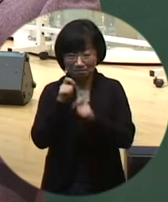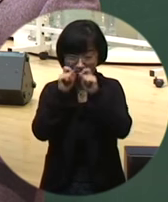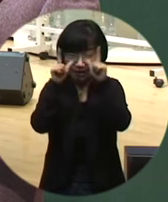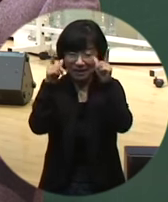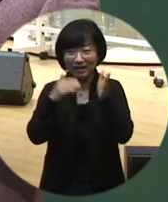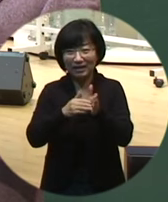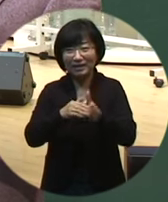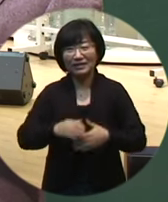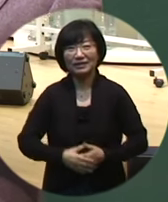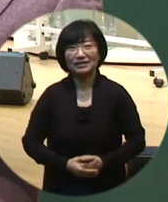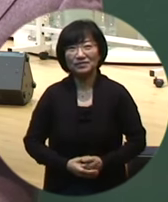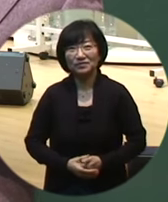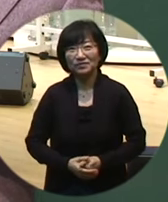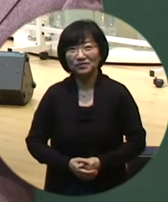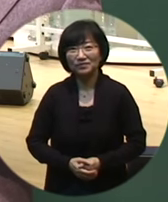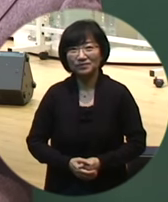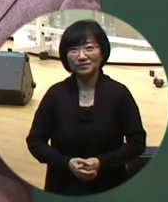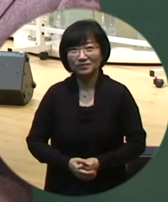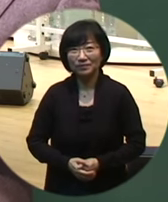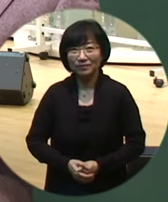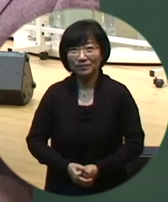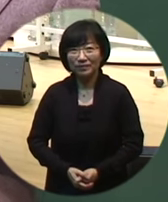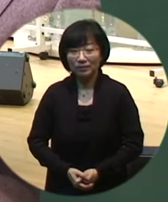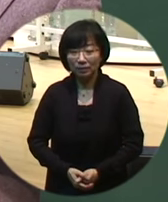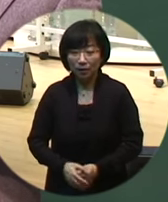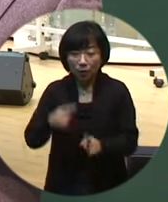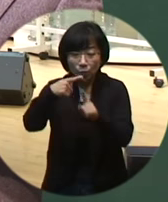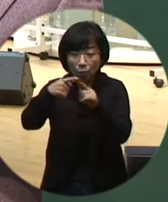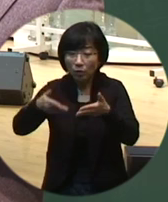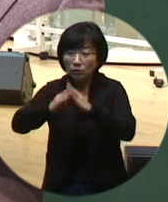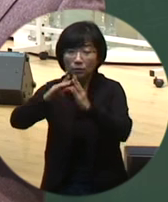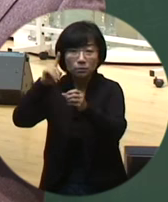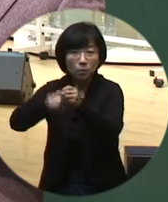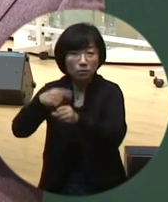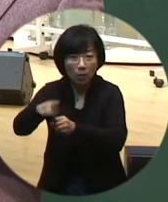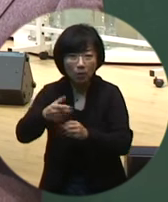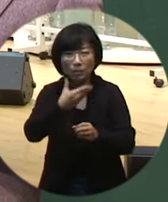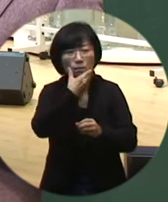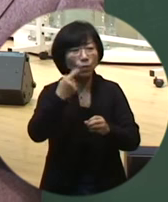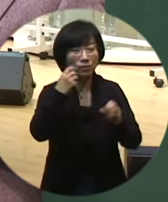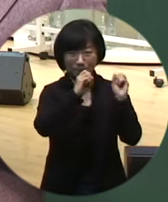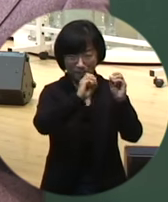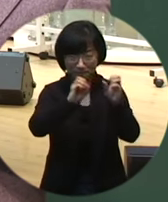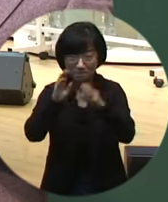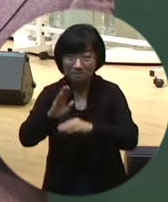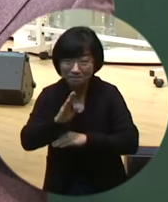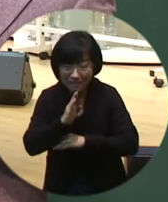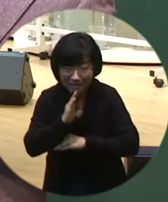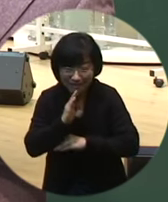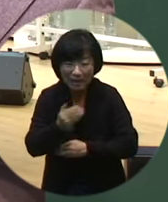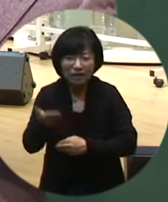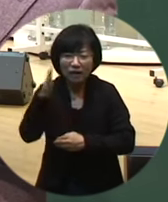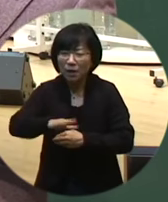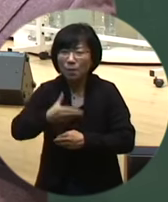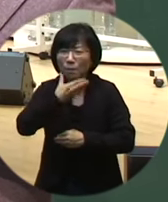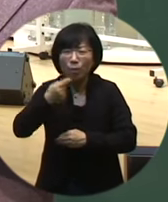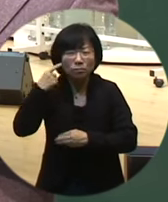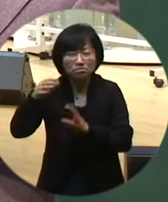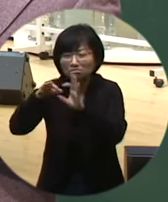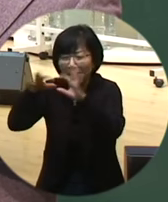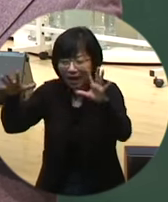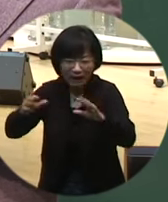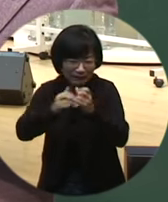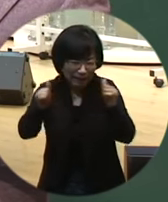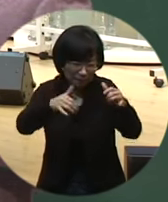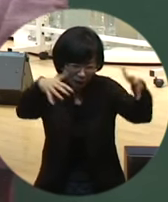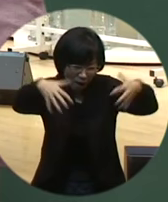I just a salesman? 교회를 세워놓은 곳은 복음 전하려고 한 거잖아요. We've planted a church for the purpose of proclaiming the gospel. 거기서 하나님 앞에 예배 드리려고 한 거잖아요. We've planted